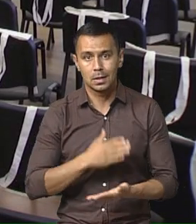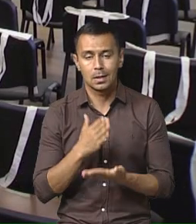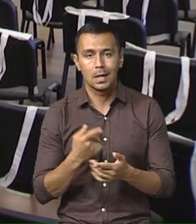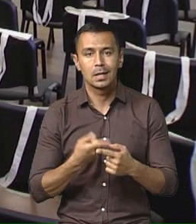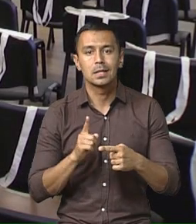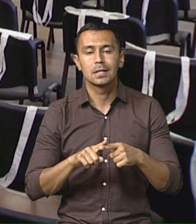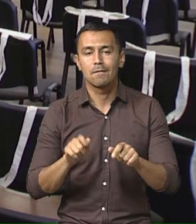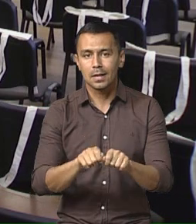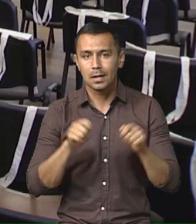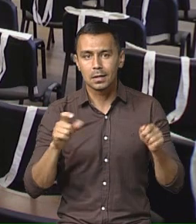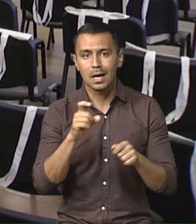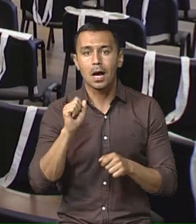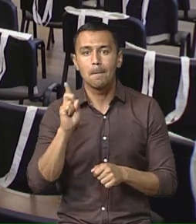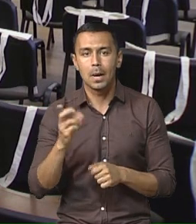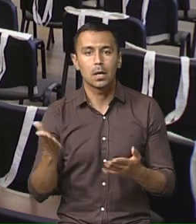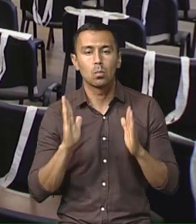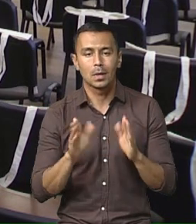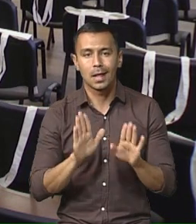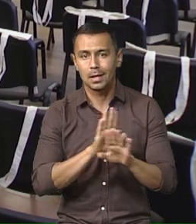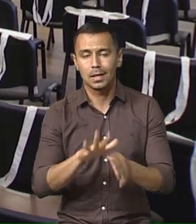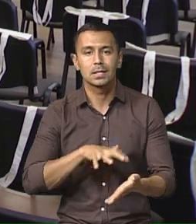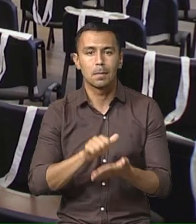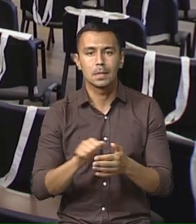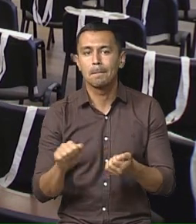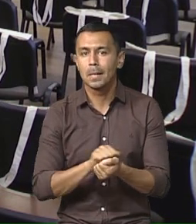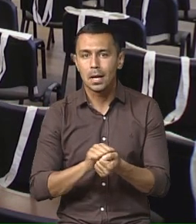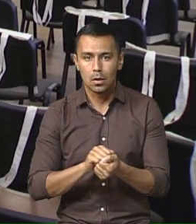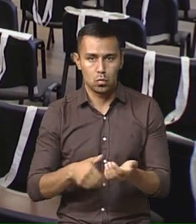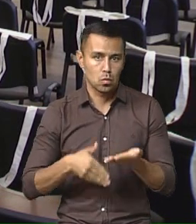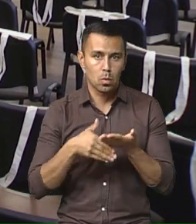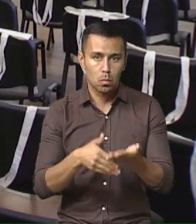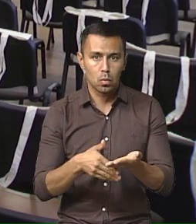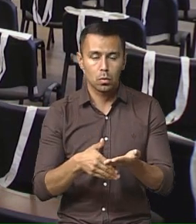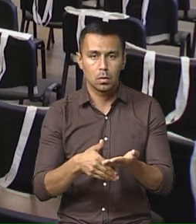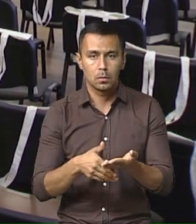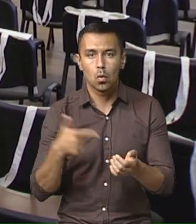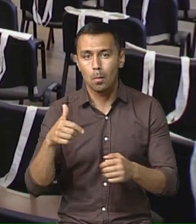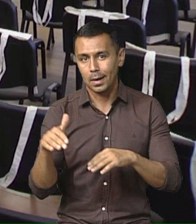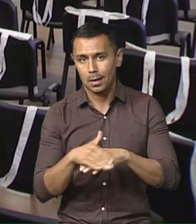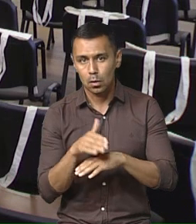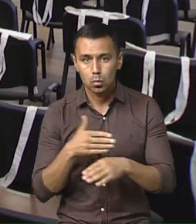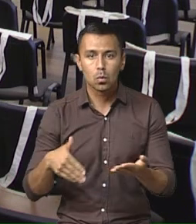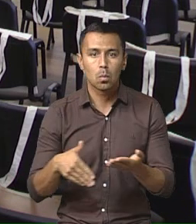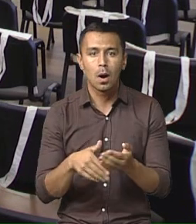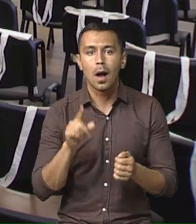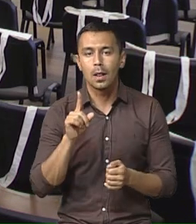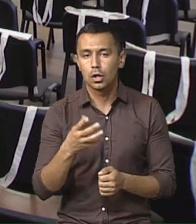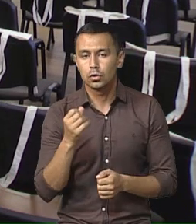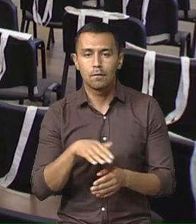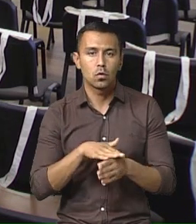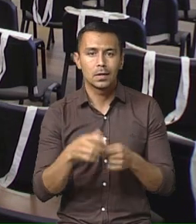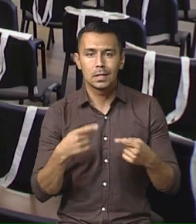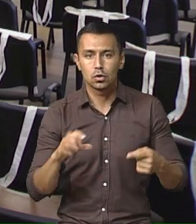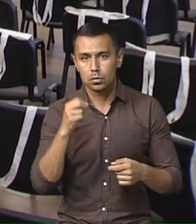відкриття хабу, який буде не тільки займатися матеріальною там допомогою, гуманітарною допомогою, але виконувати